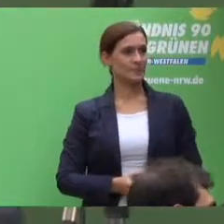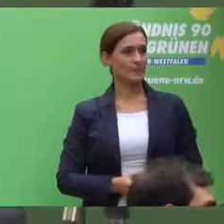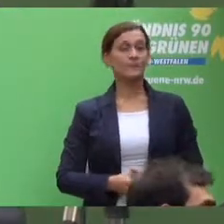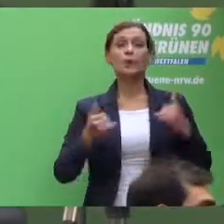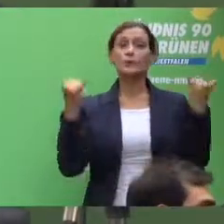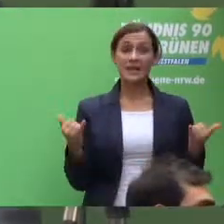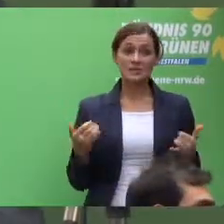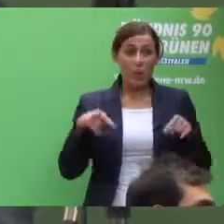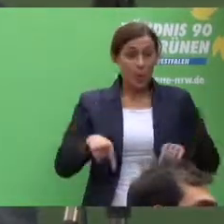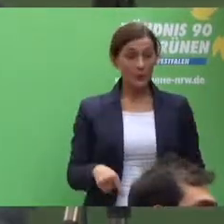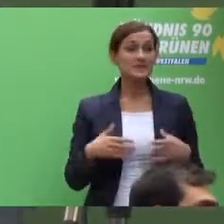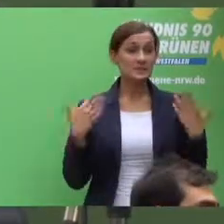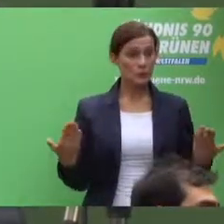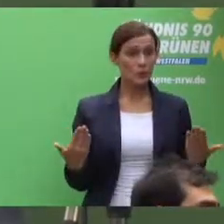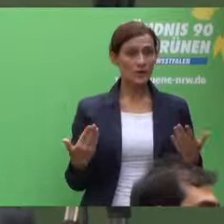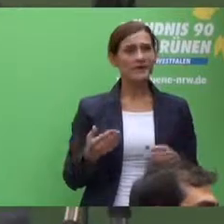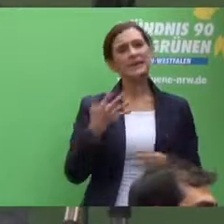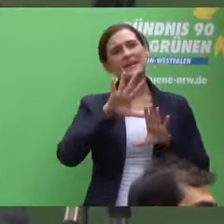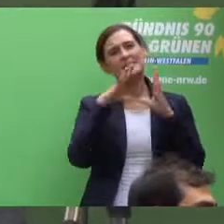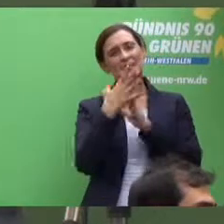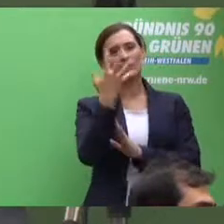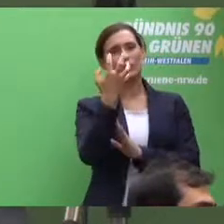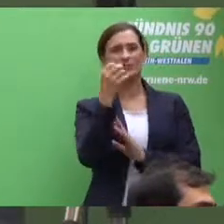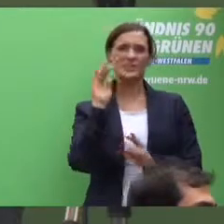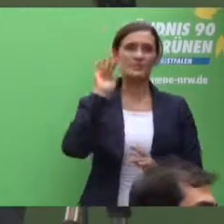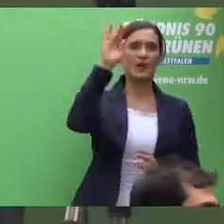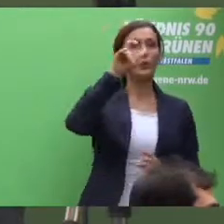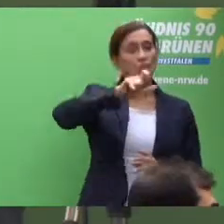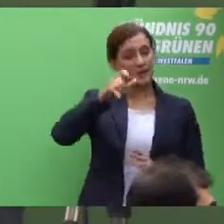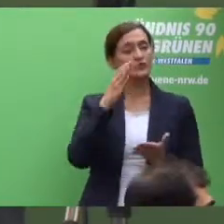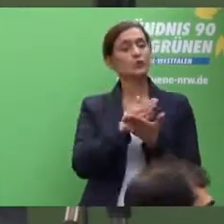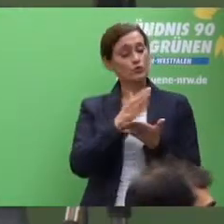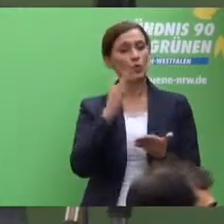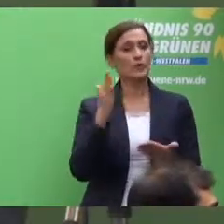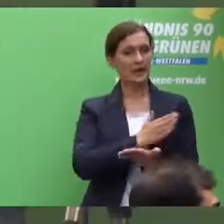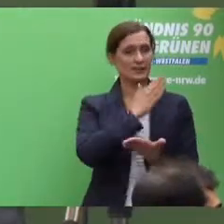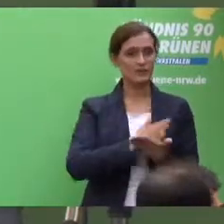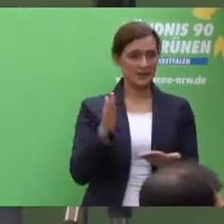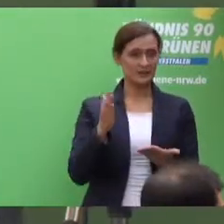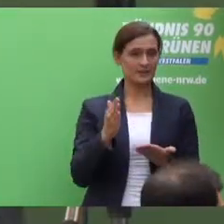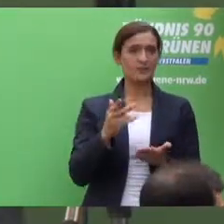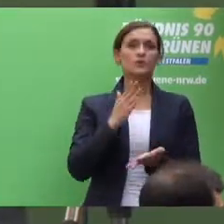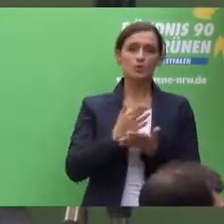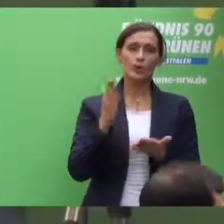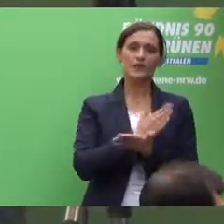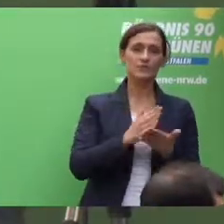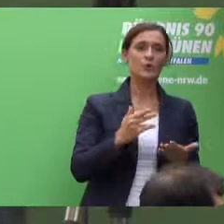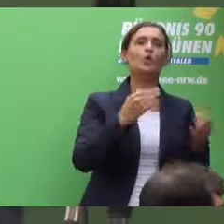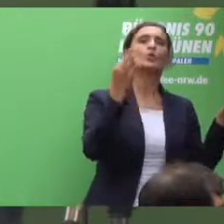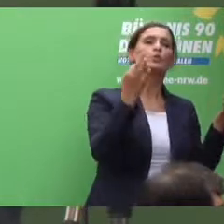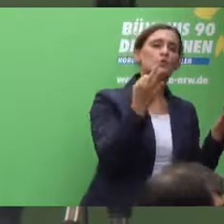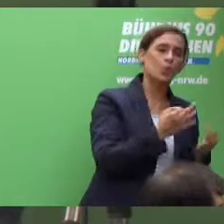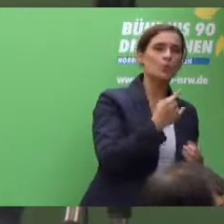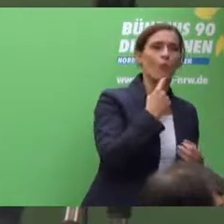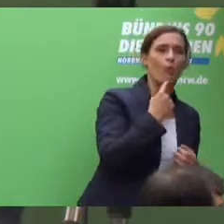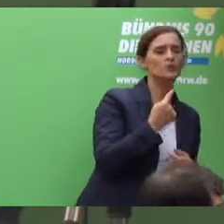heute ist es so, dass 50 Millionen Menschen sich dafür entschieden haben, von Grün-Rot oder